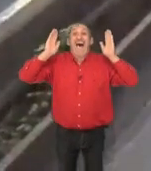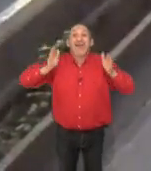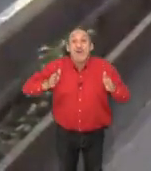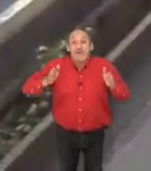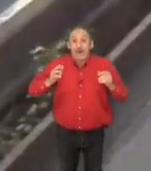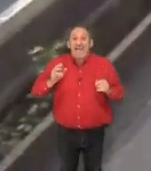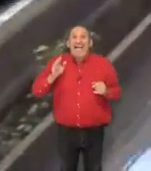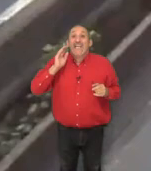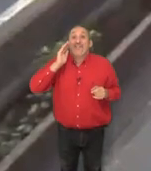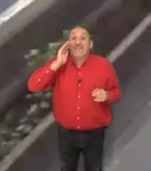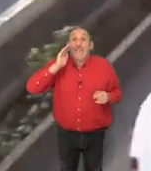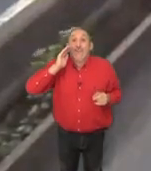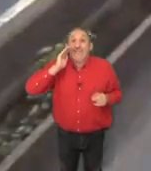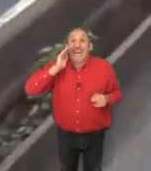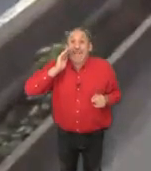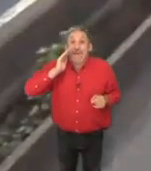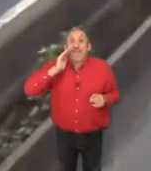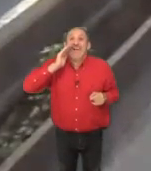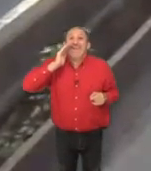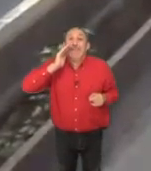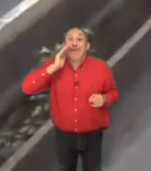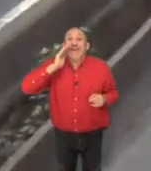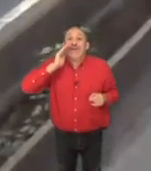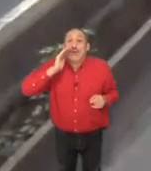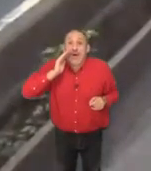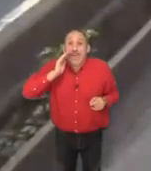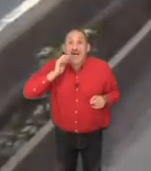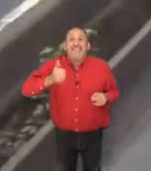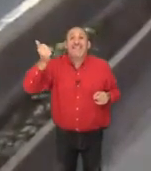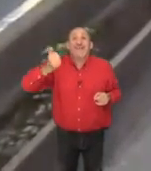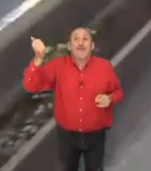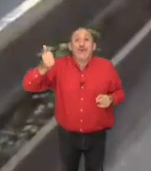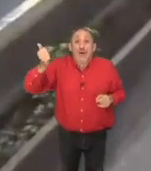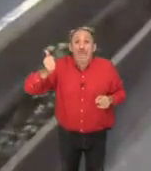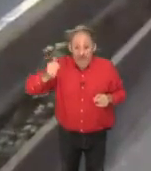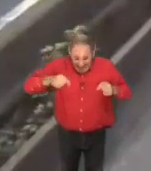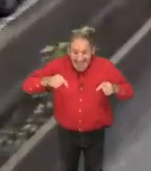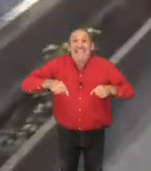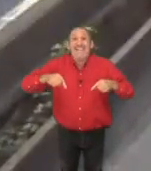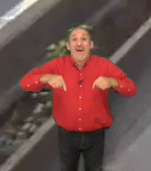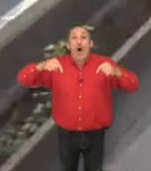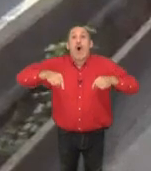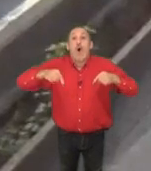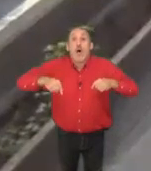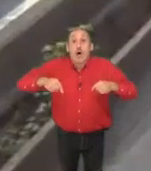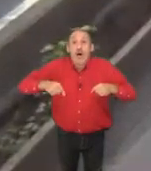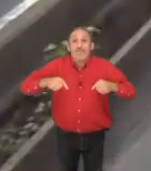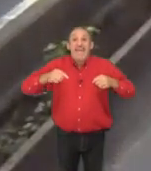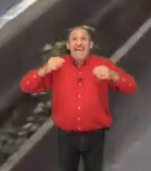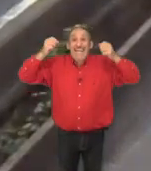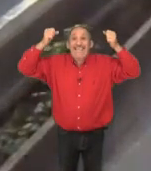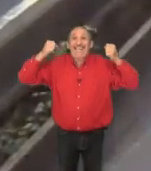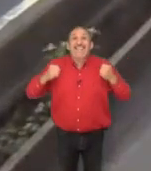l'autoroute A9. Les gendarmes ont été appelés pour interpeller un jeune homme qui faisait du stop. Il était en